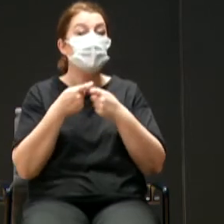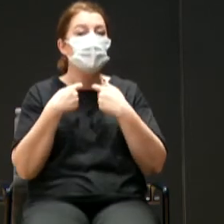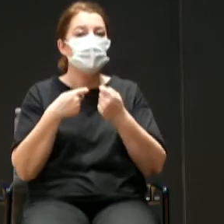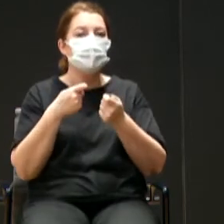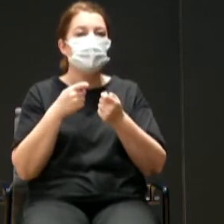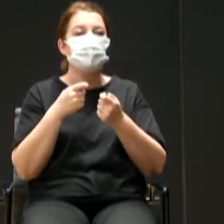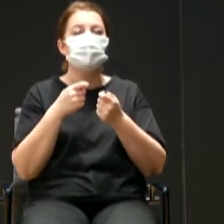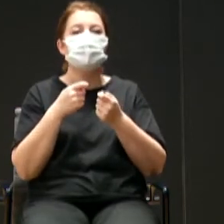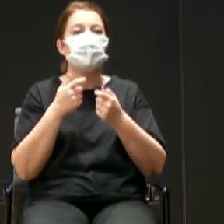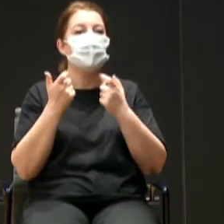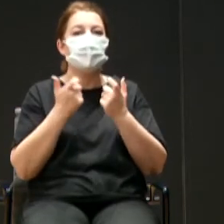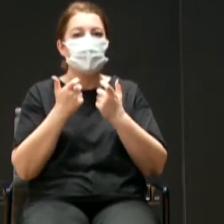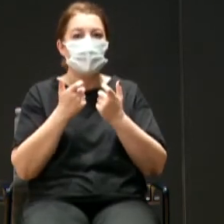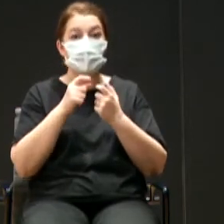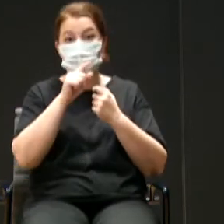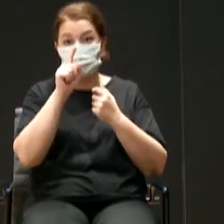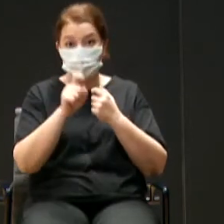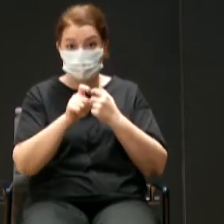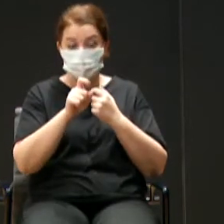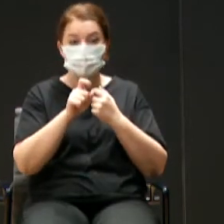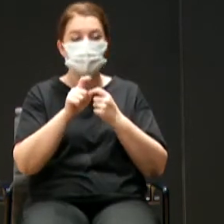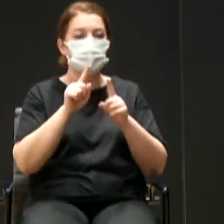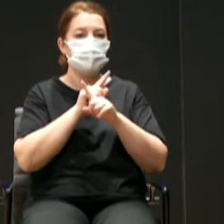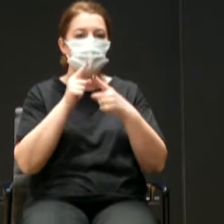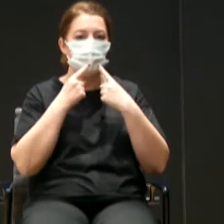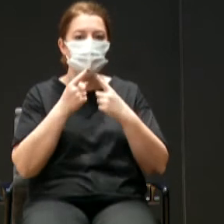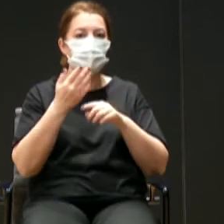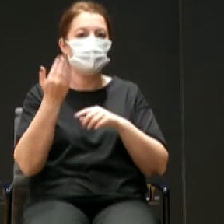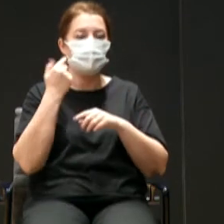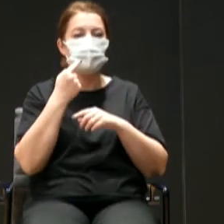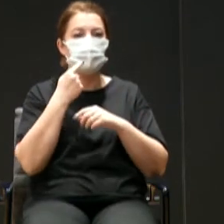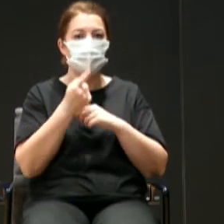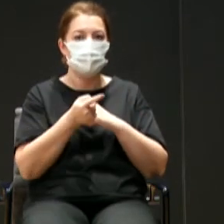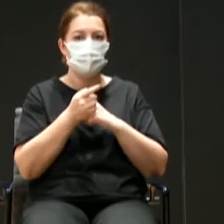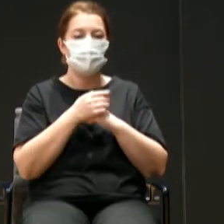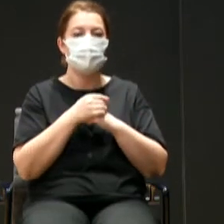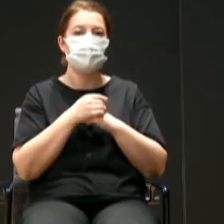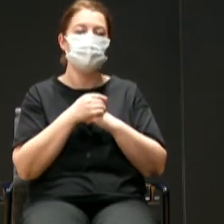ne kadarı nerededir sorduğumuz soruları reddediyor. Daha önce diyordu